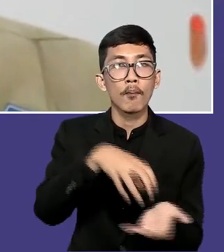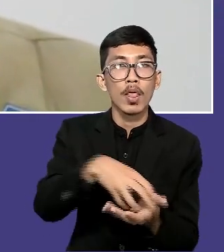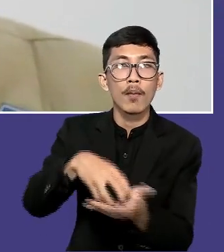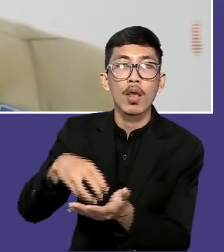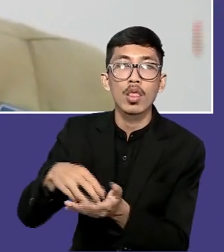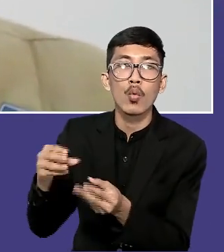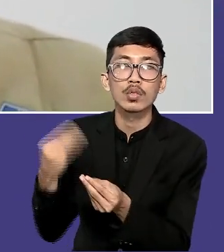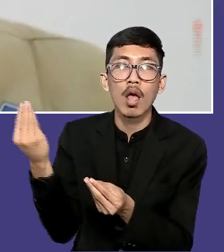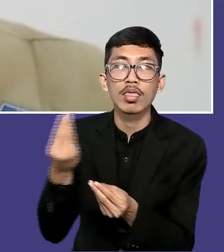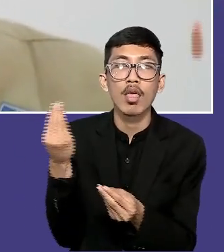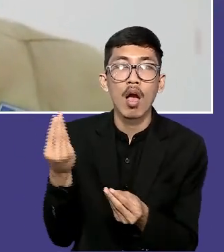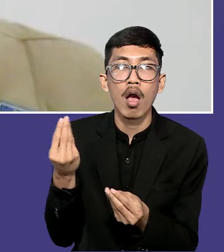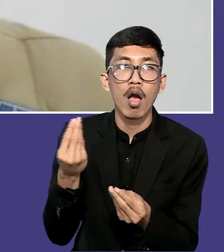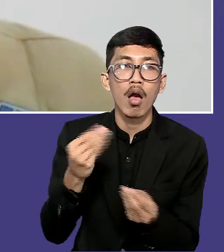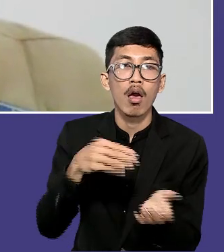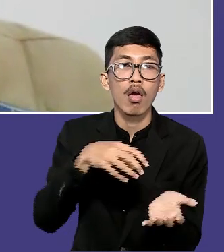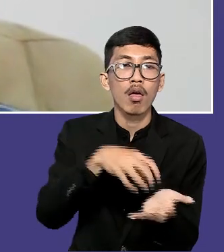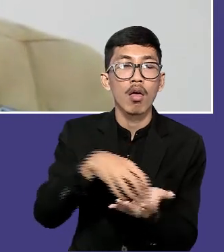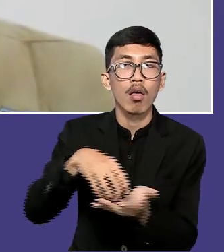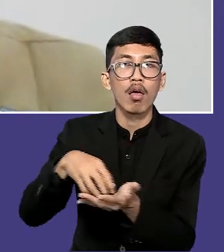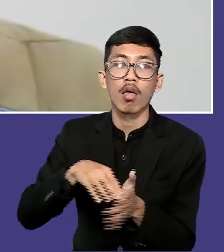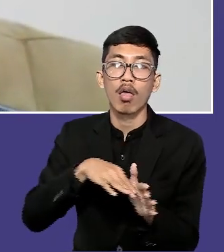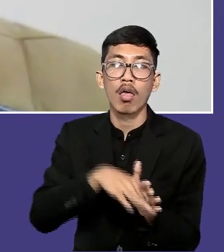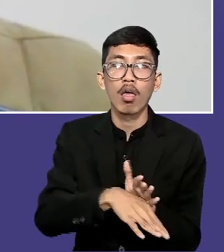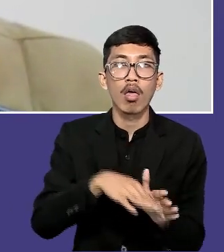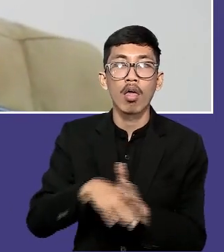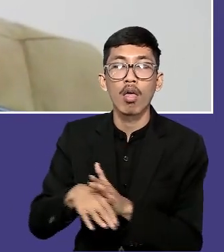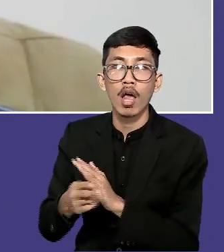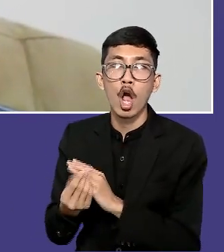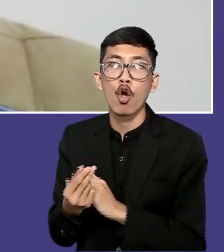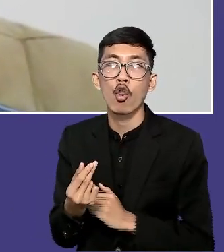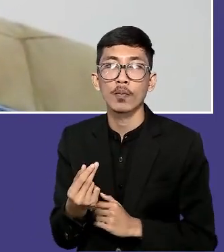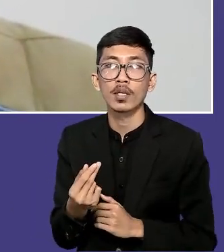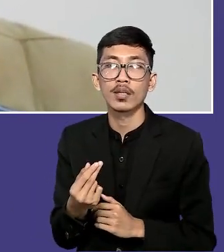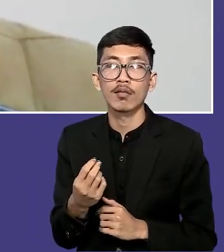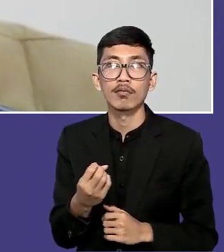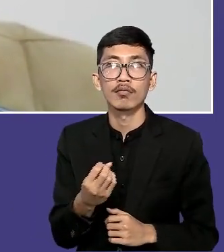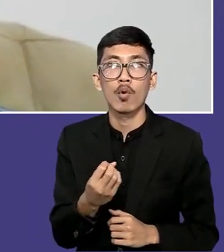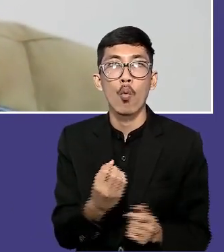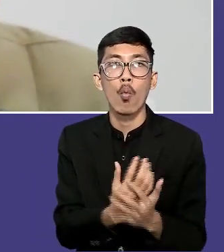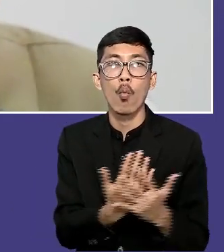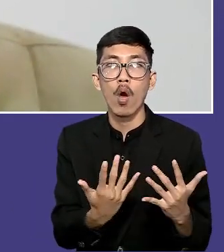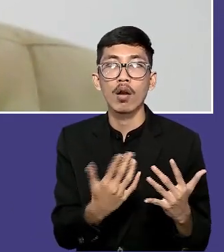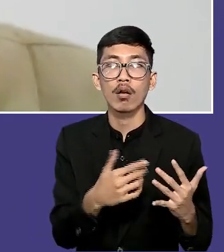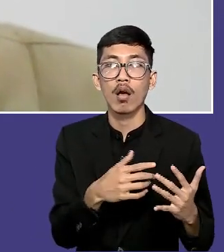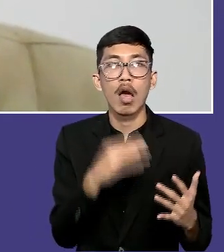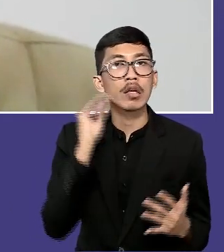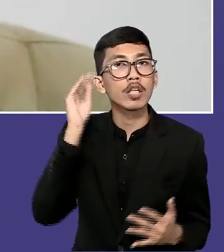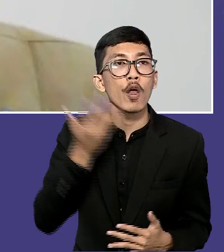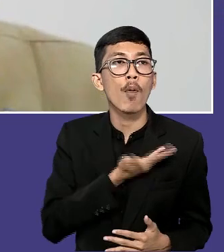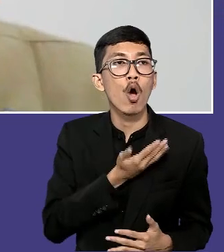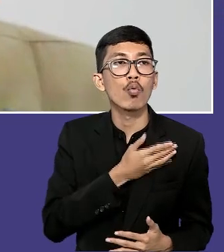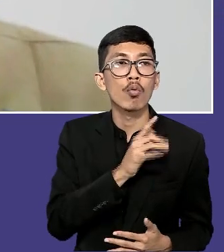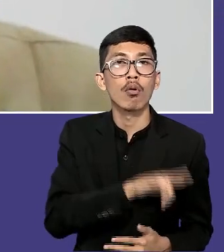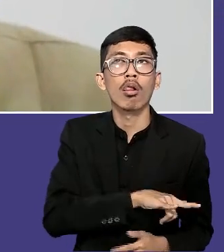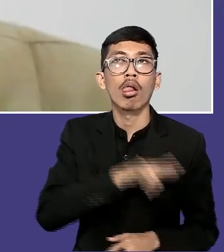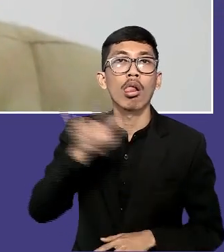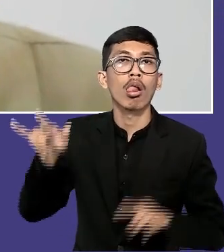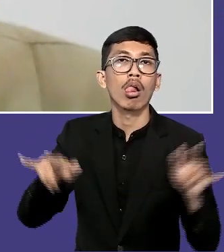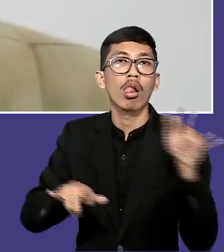merencanakan untuk melakukan liburan ke beberapa negara dan salah satu tujuannya adalah ke negara-negara yang ada di Eropa saya kepada dubes Pak dubes